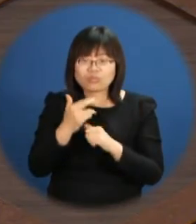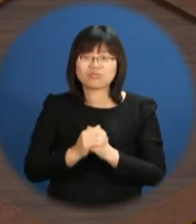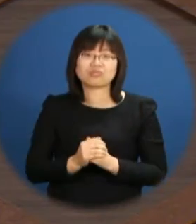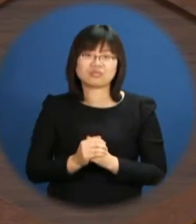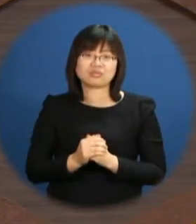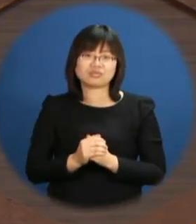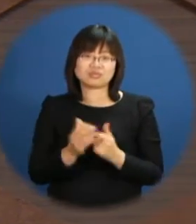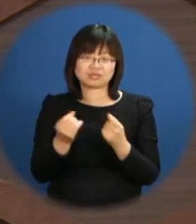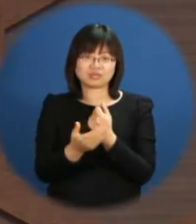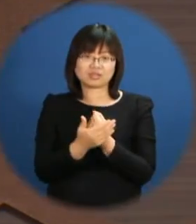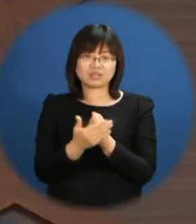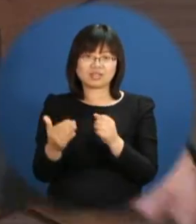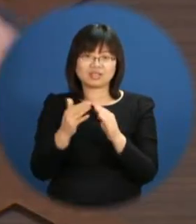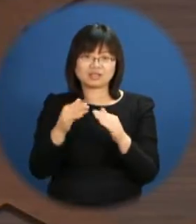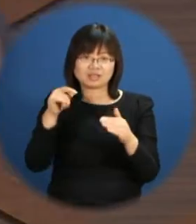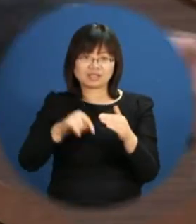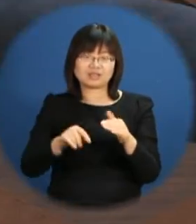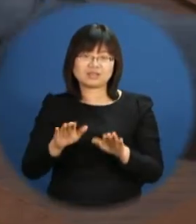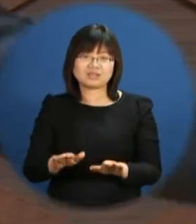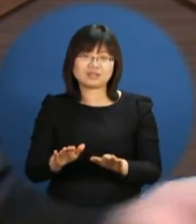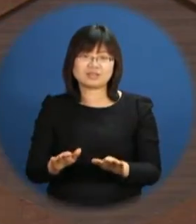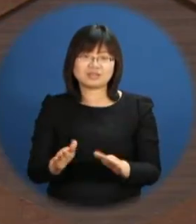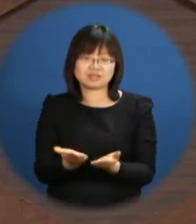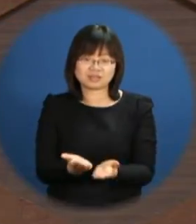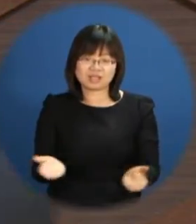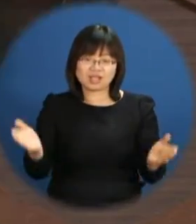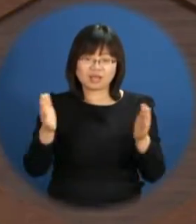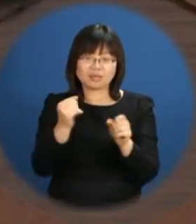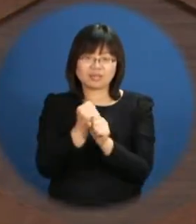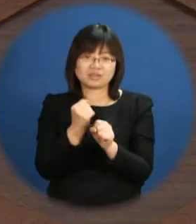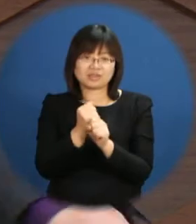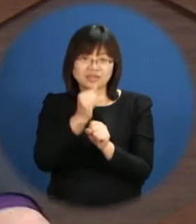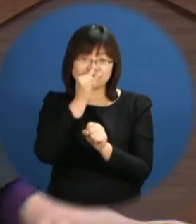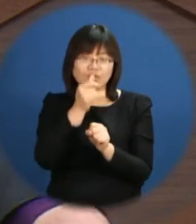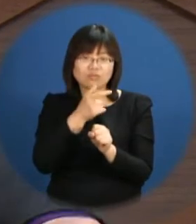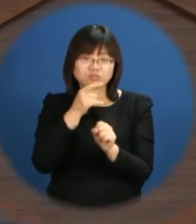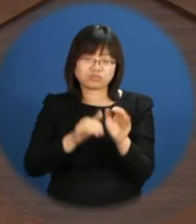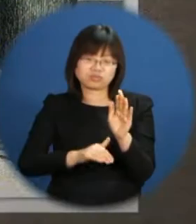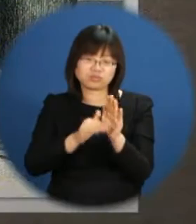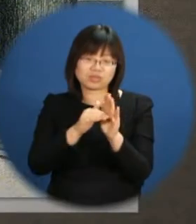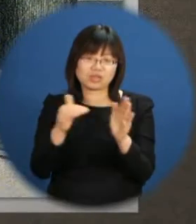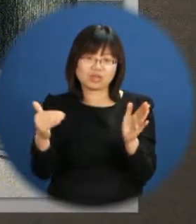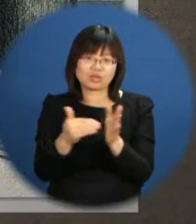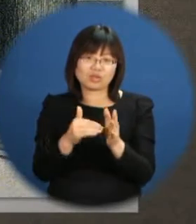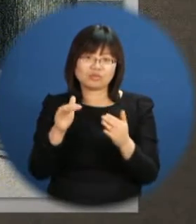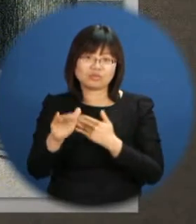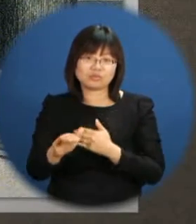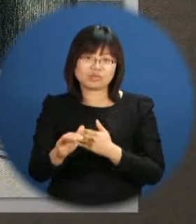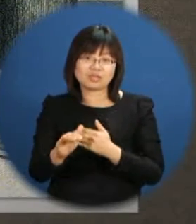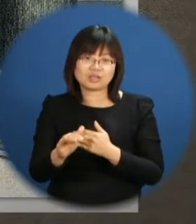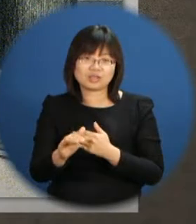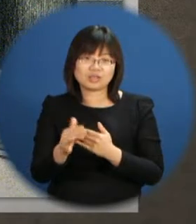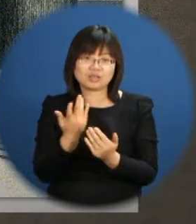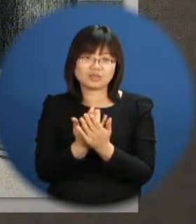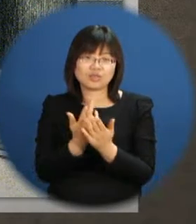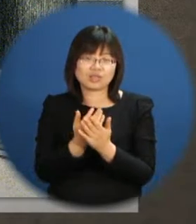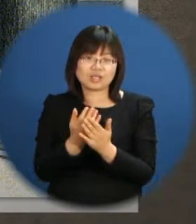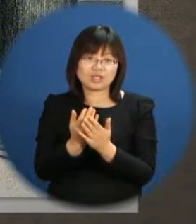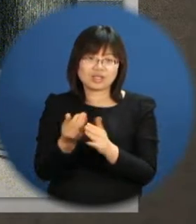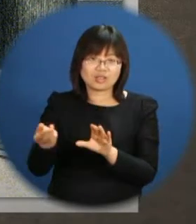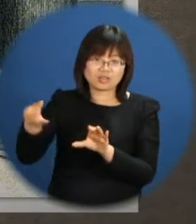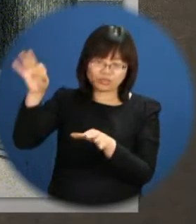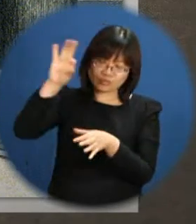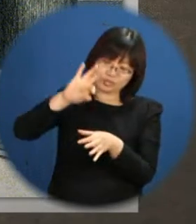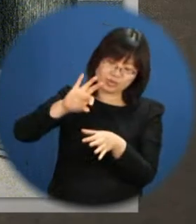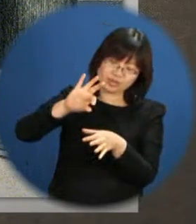그러니까 이제 집에서 이런 태아 같은거 해서 거기다 물을 받아놓고 이제 유리 광 같은걸 거꾸로